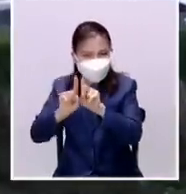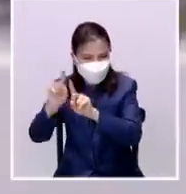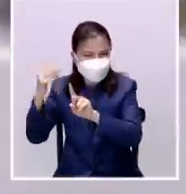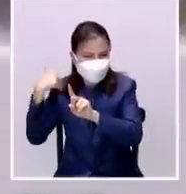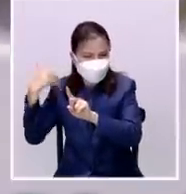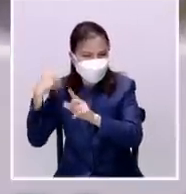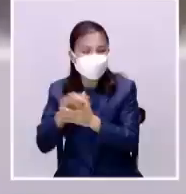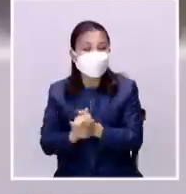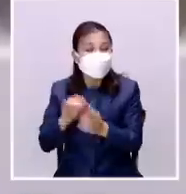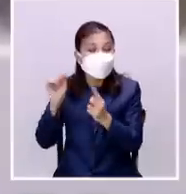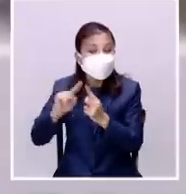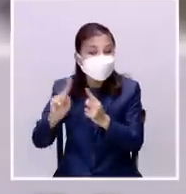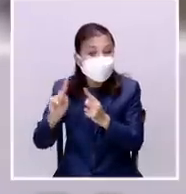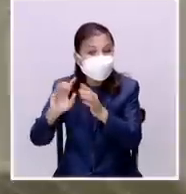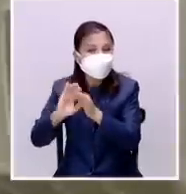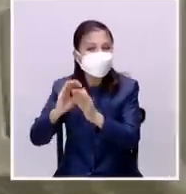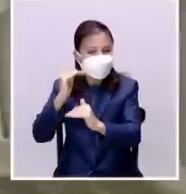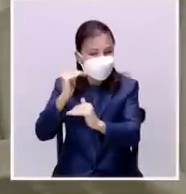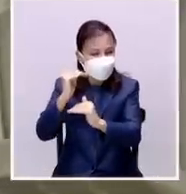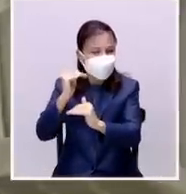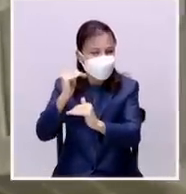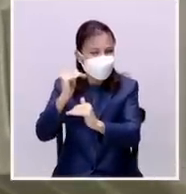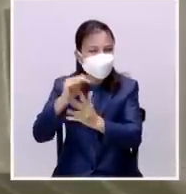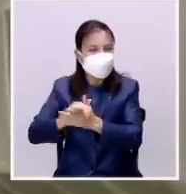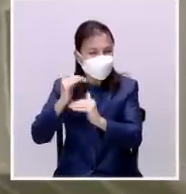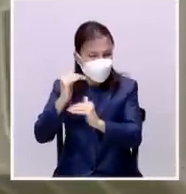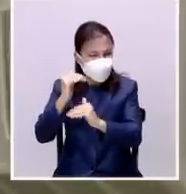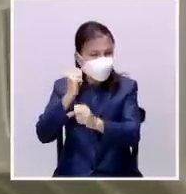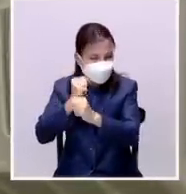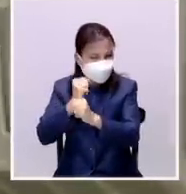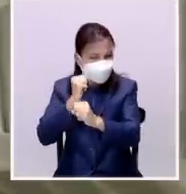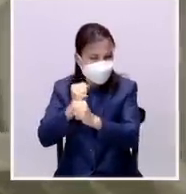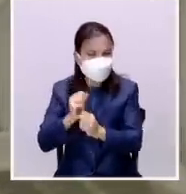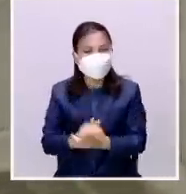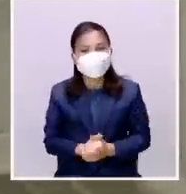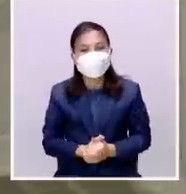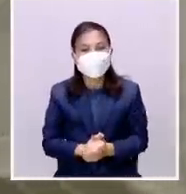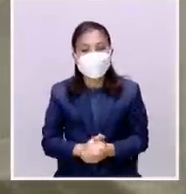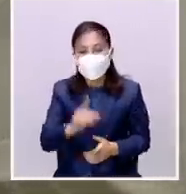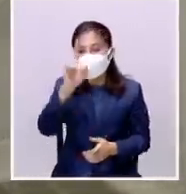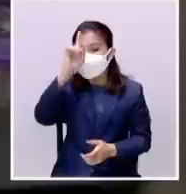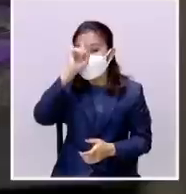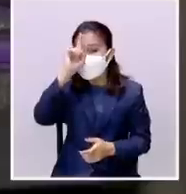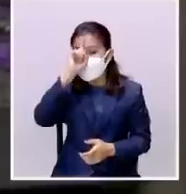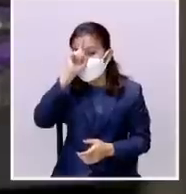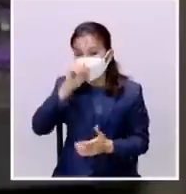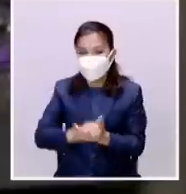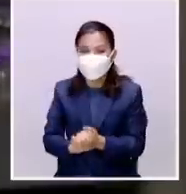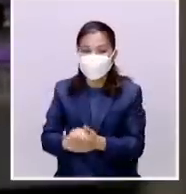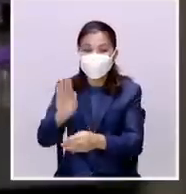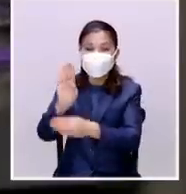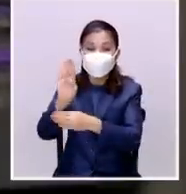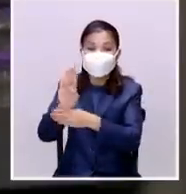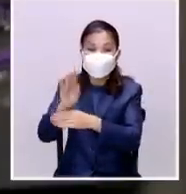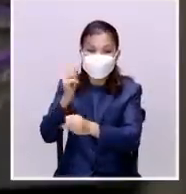บัตรวัคซีนอยู่ในข้อจำกัดในกรอบที่แคบที่สุดเท่าที่จะเป็นไปได้ค่ะ อย่างเยอรมนีเองที่เป็นที่ตั้งของบริษัท BioNTech ซึ่ง